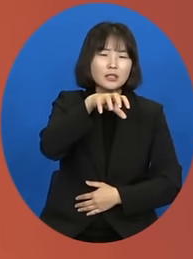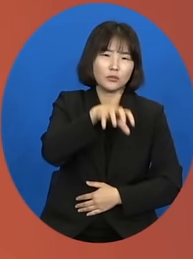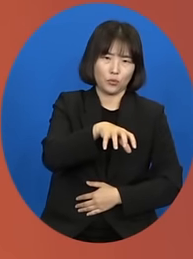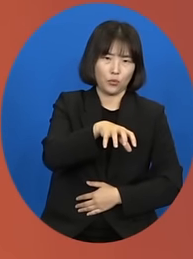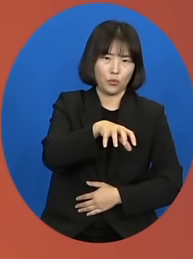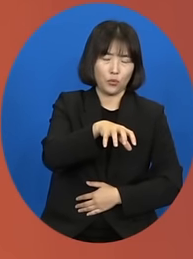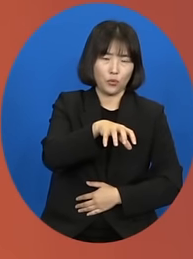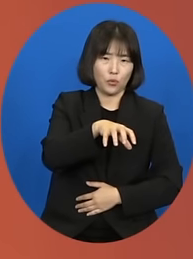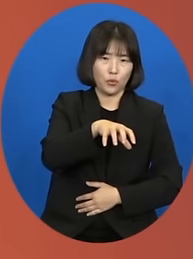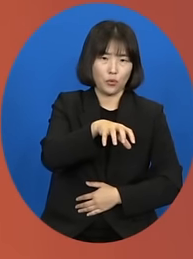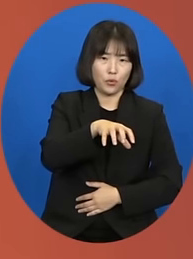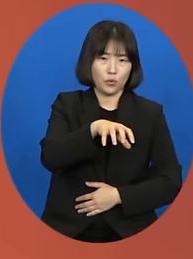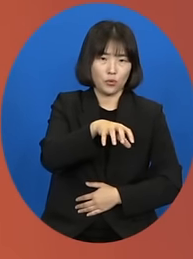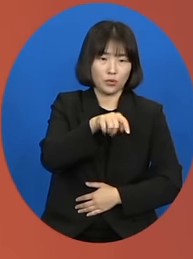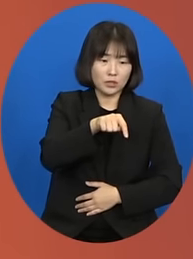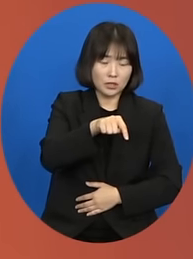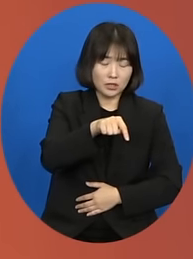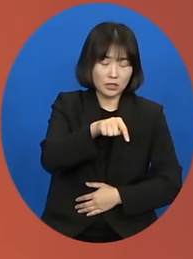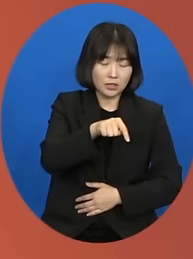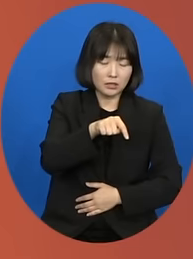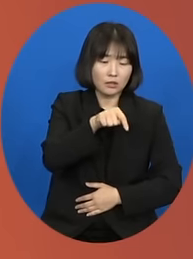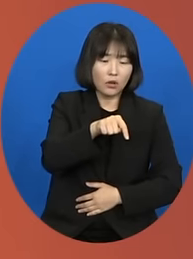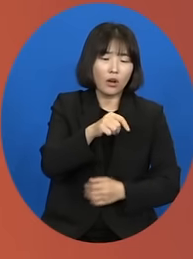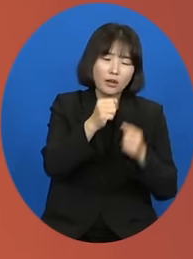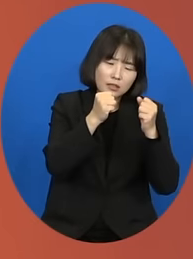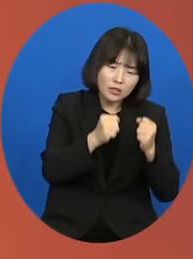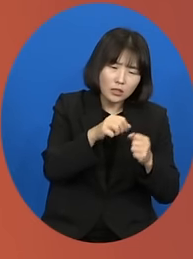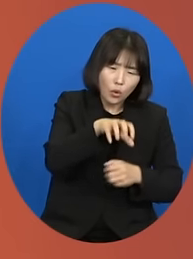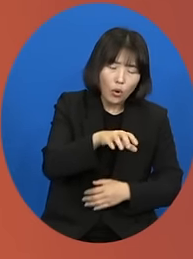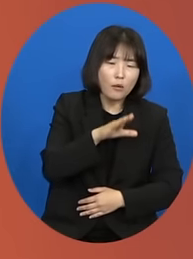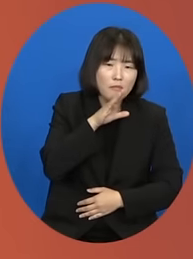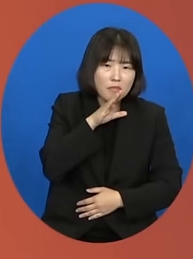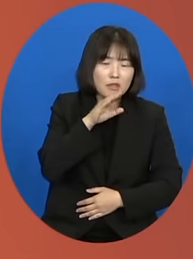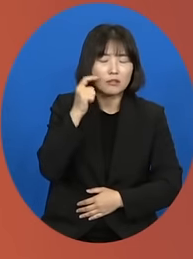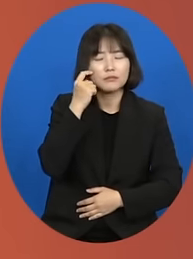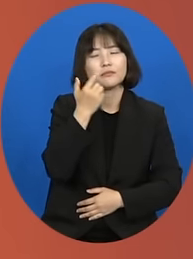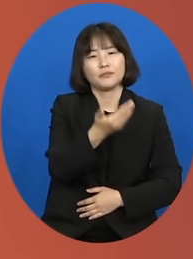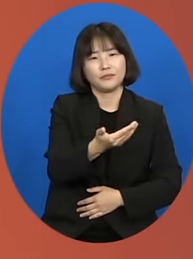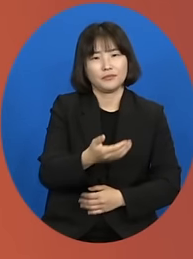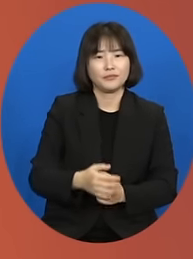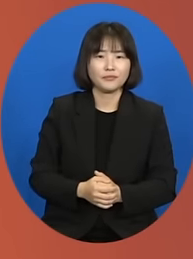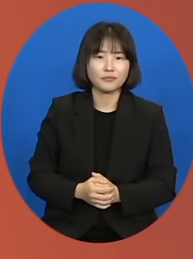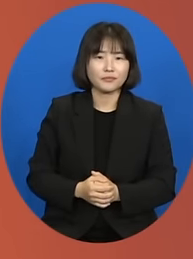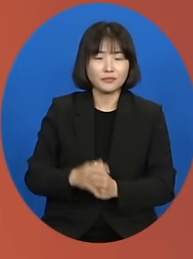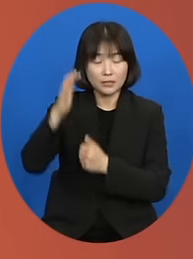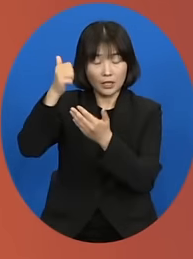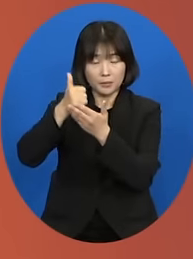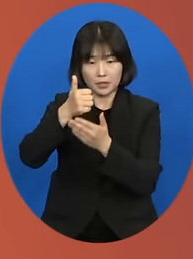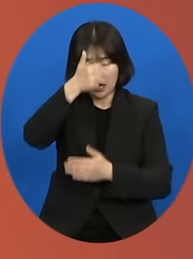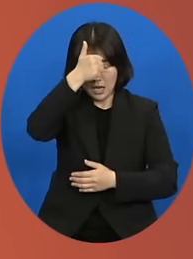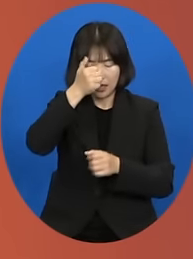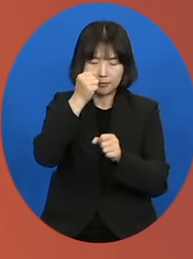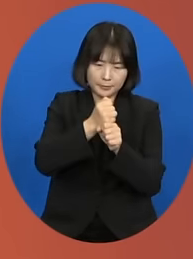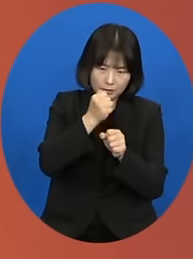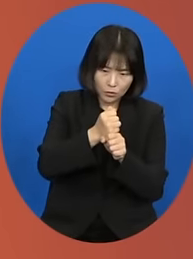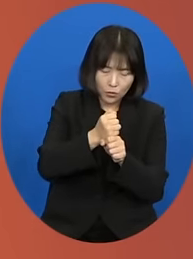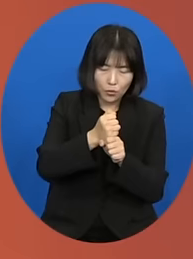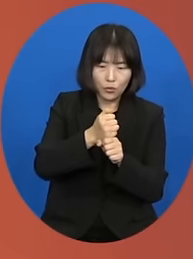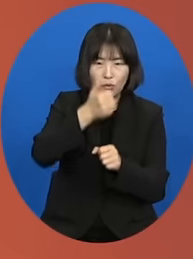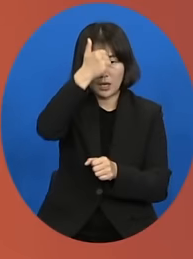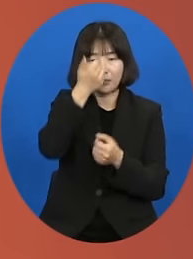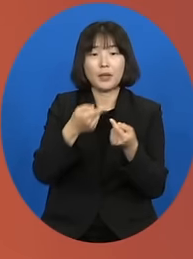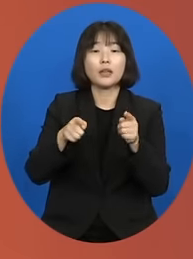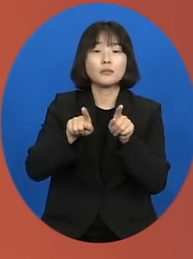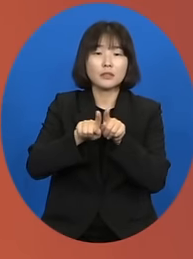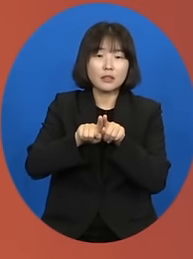바로 거기냐? 그 말씀인 것입니다. 하나님께서 아담을 지으시고 아담과 함께 하셨던